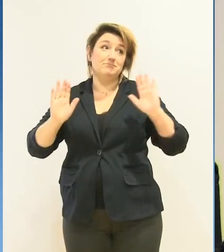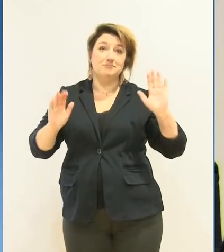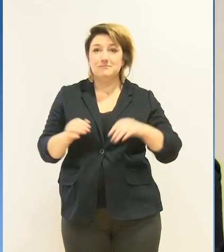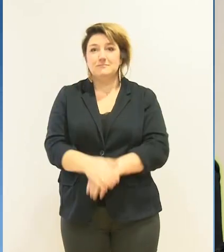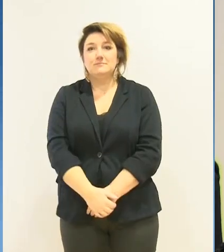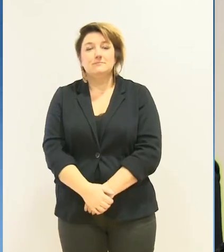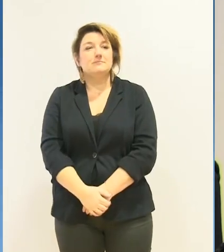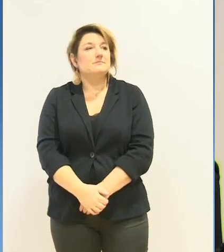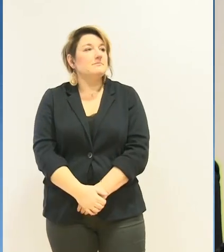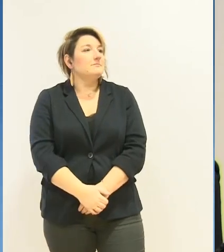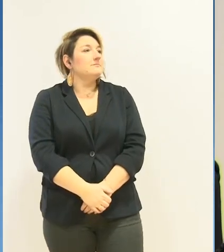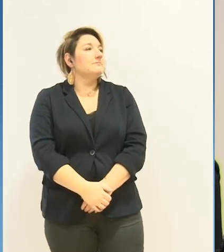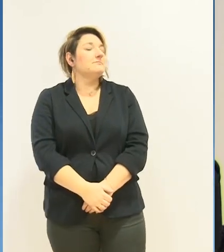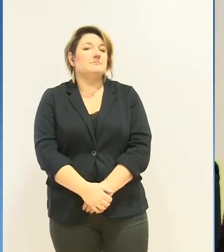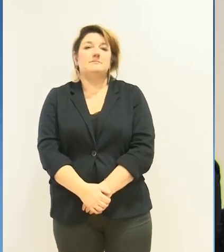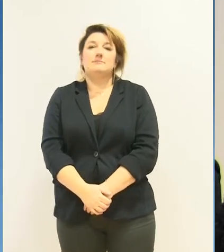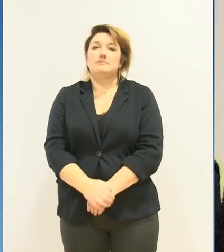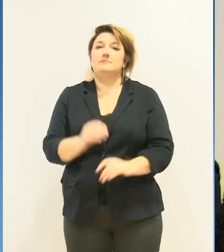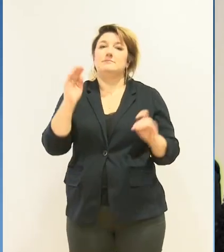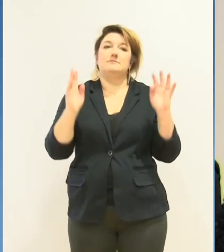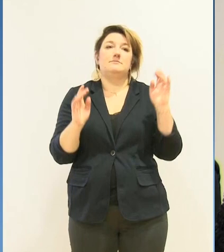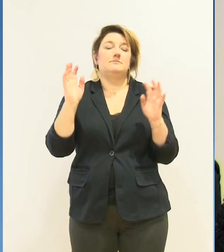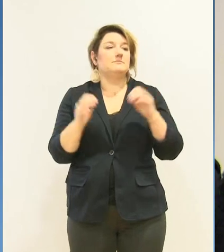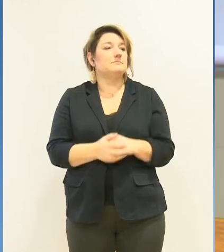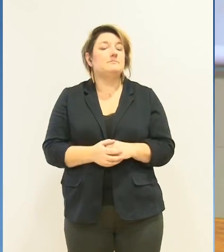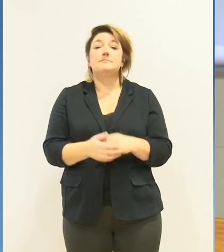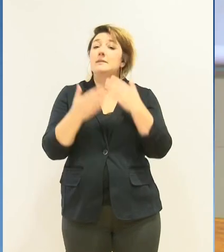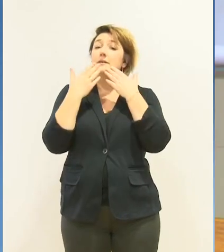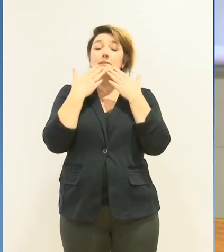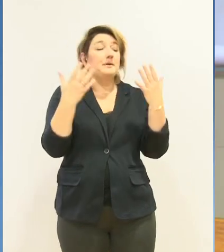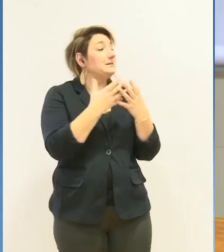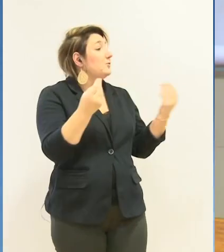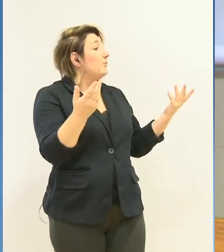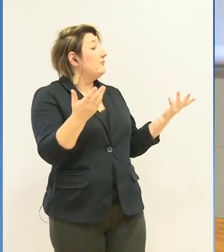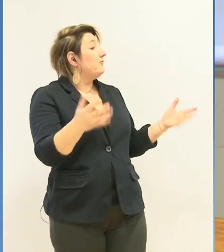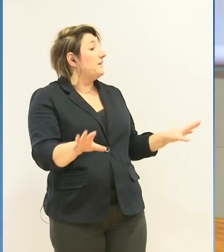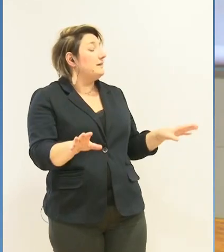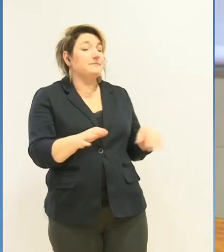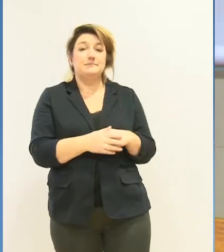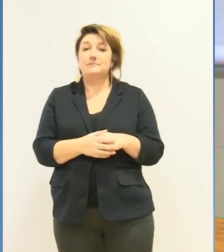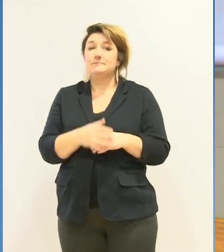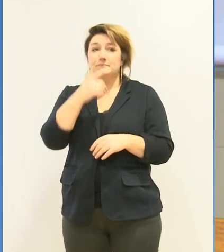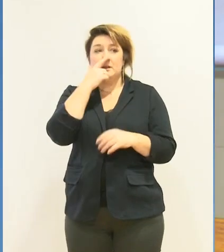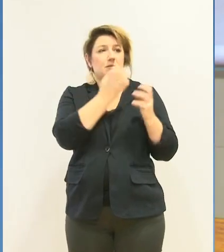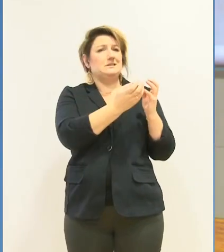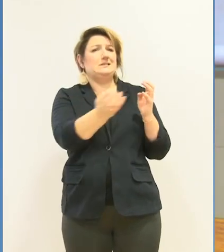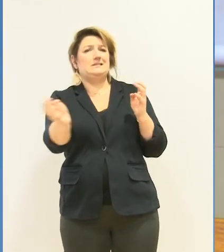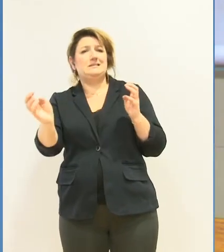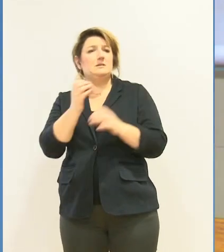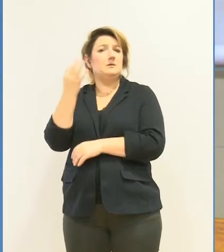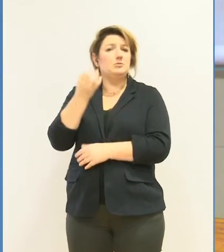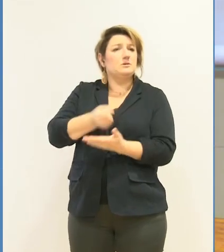merci beaucoup je nous avons le quorum je vous propose donc de démarrer ce conseil municipal